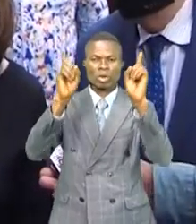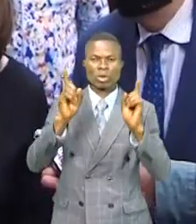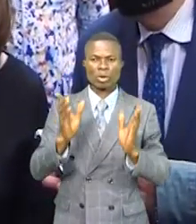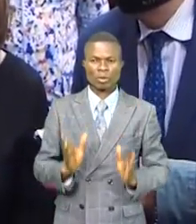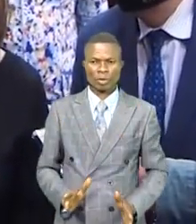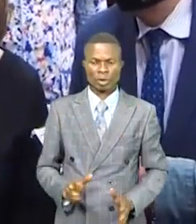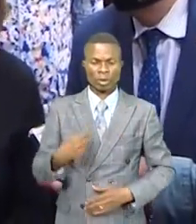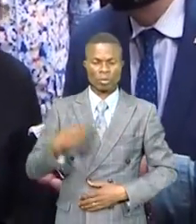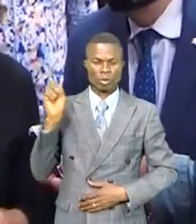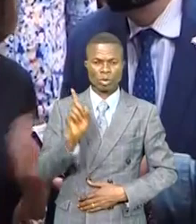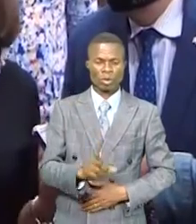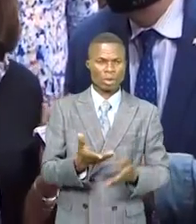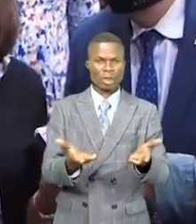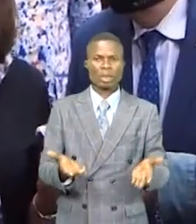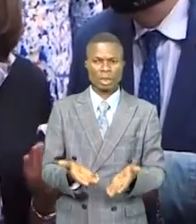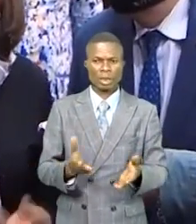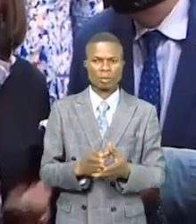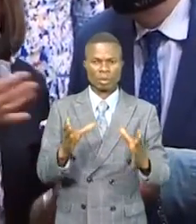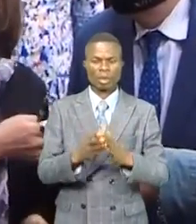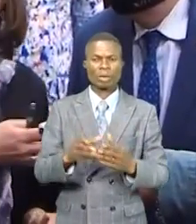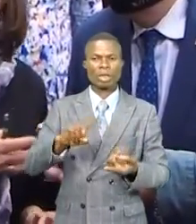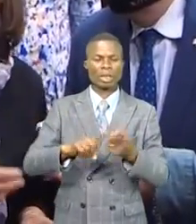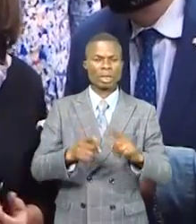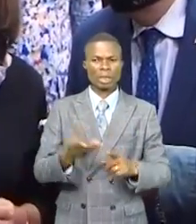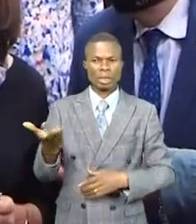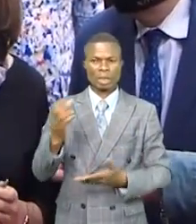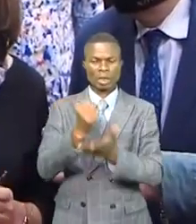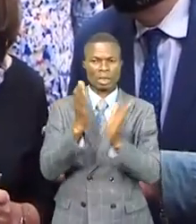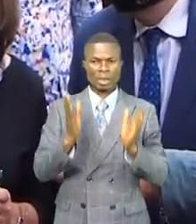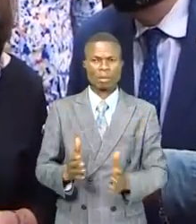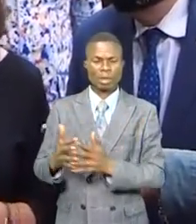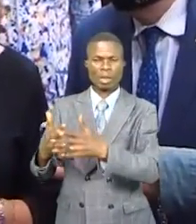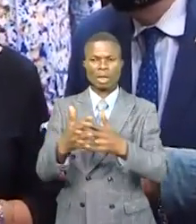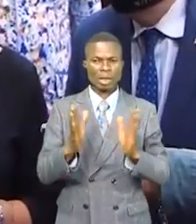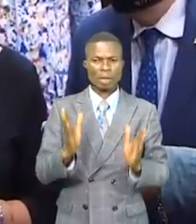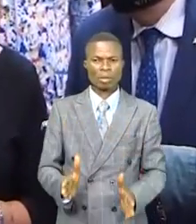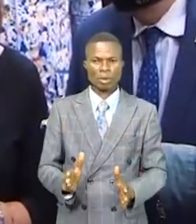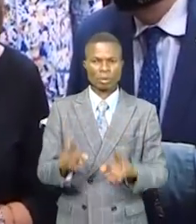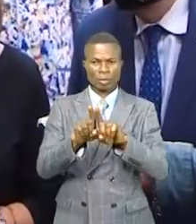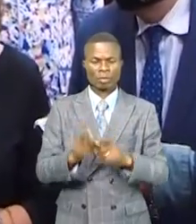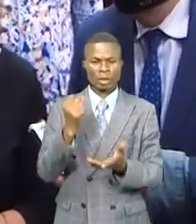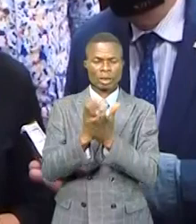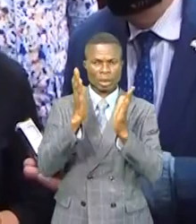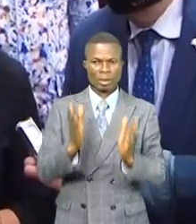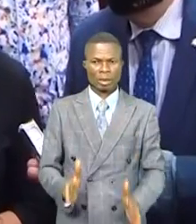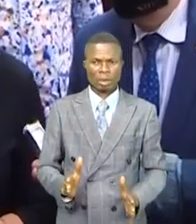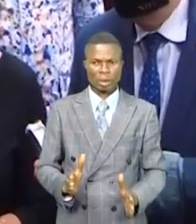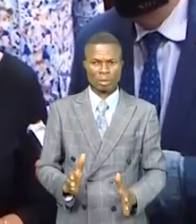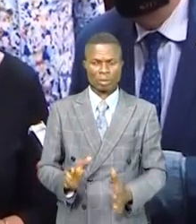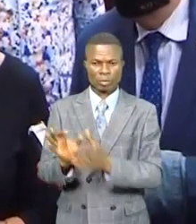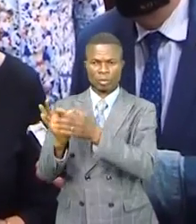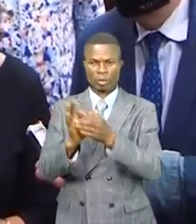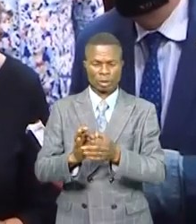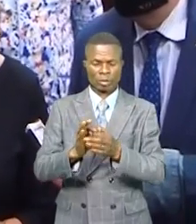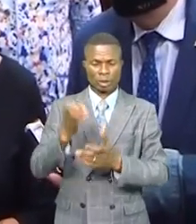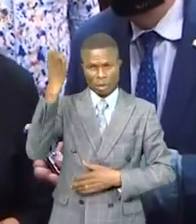suis venue ici avec mes collègues, l'ambassadeur des États-Unis à Congo et l'ambassadeur de l'Union